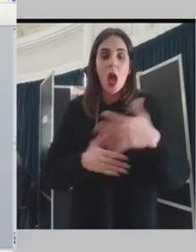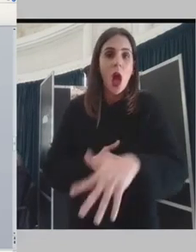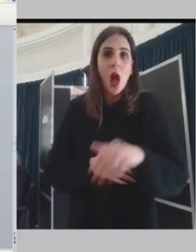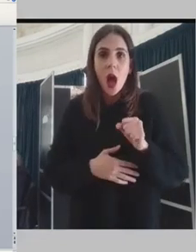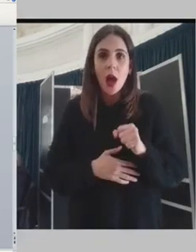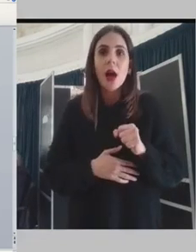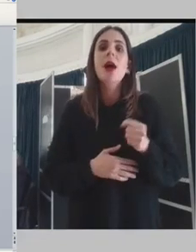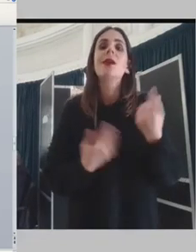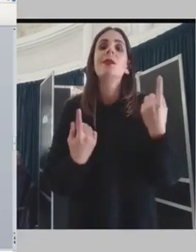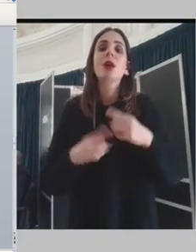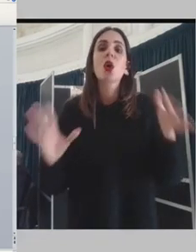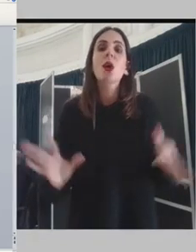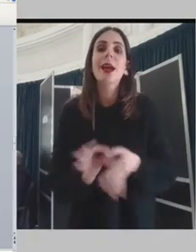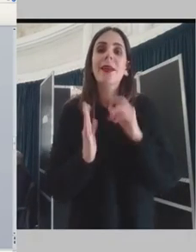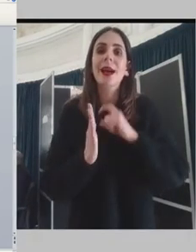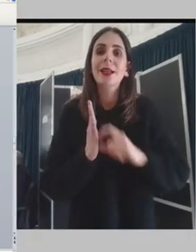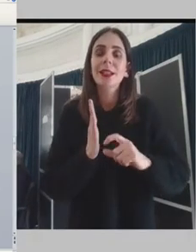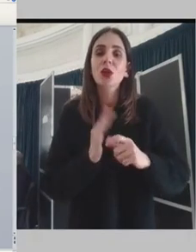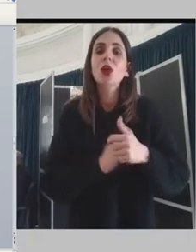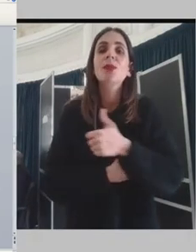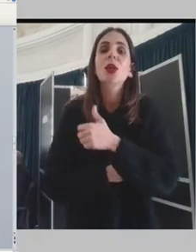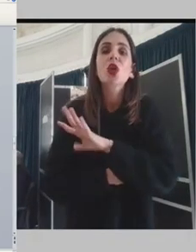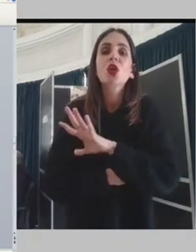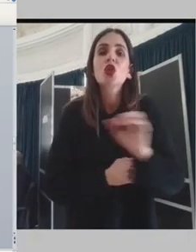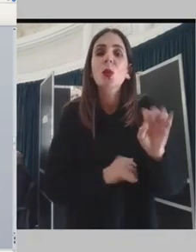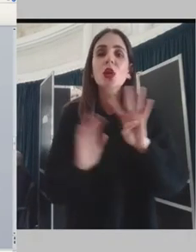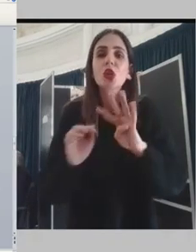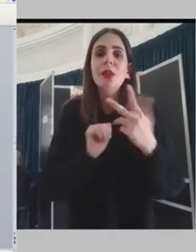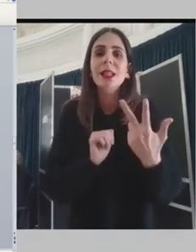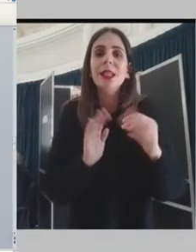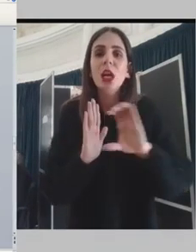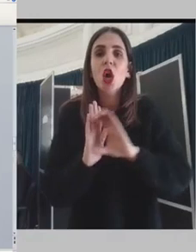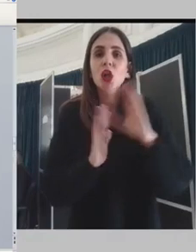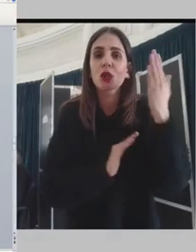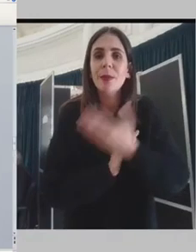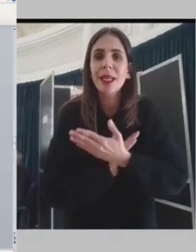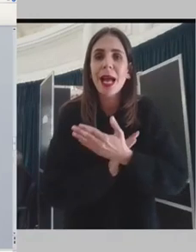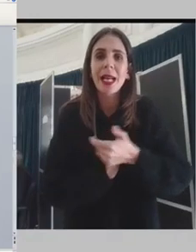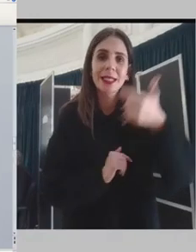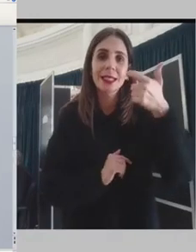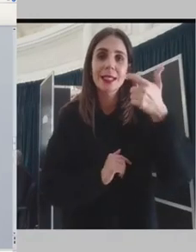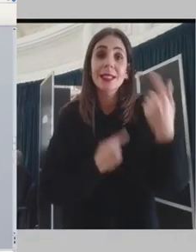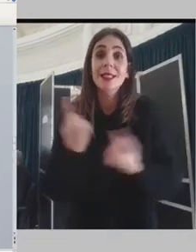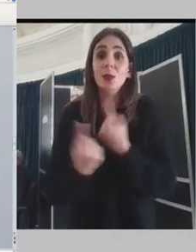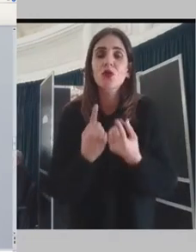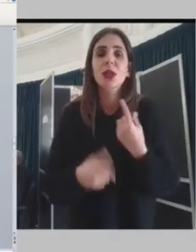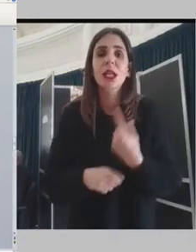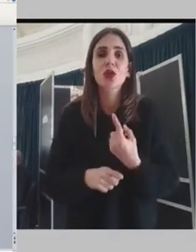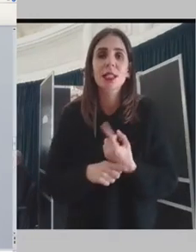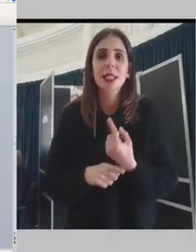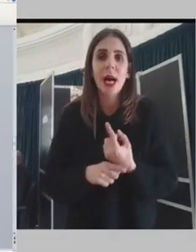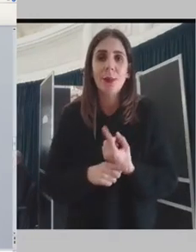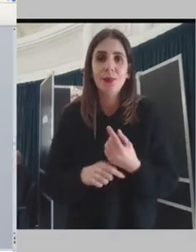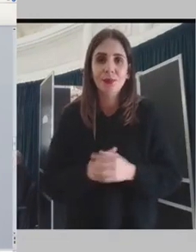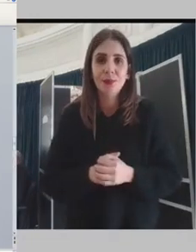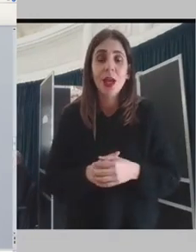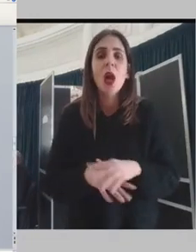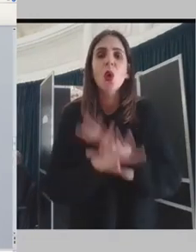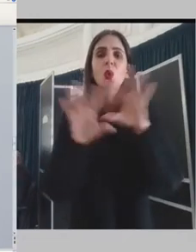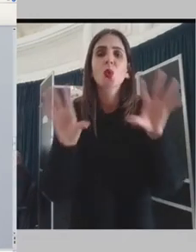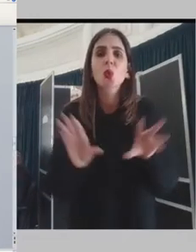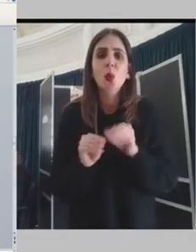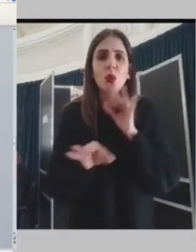previsto dall'articolo 593 del codice penale dello stato di necessità. Cosa vuol dire? Che va